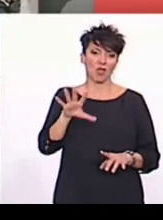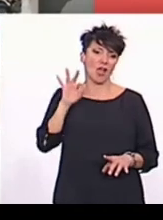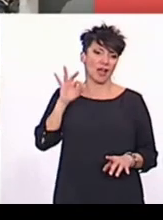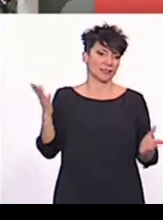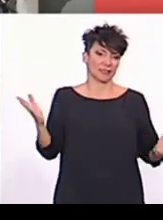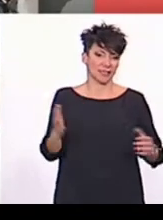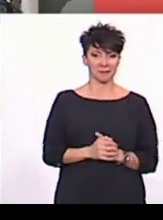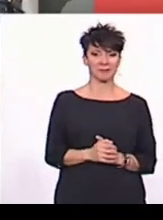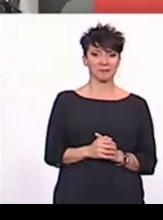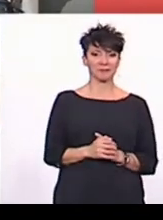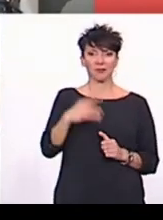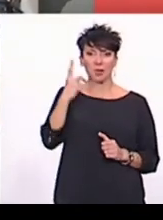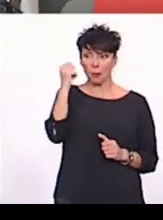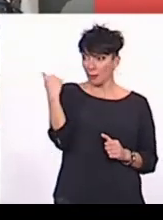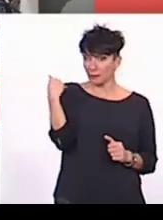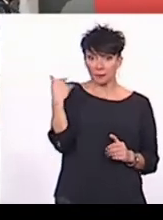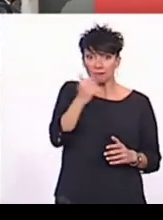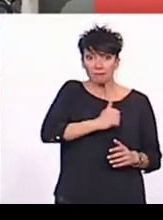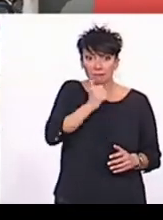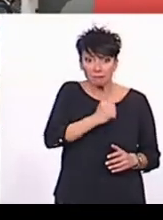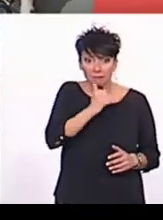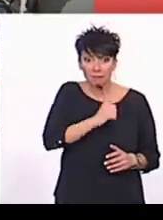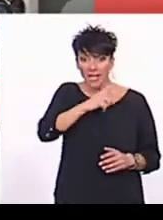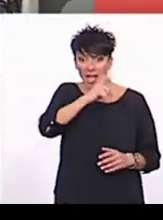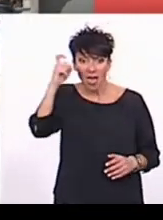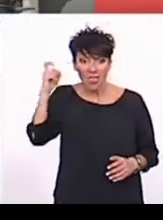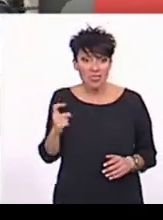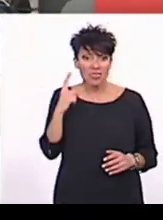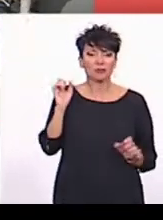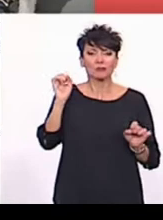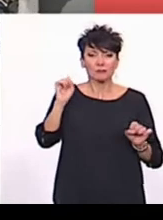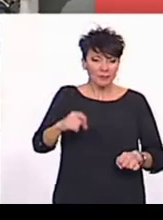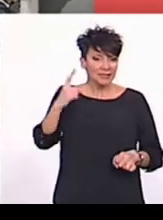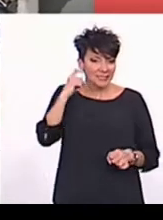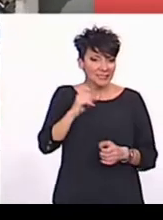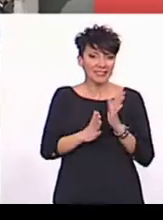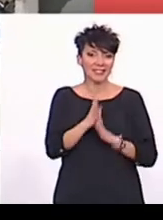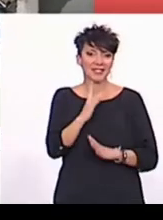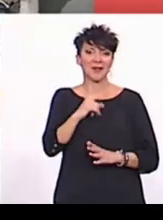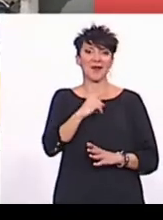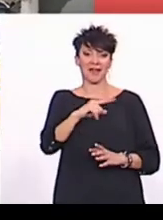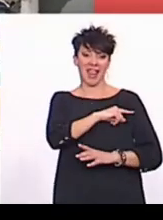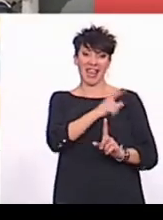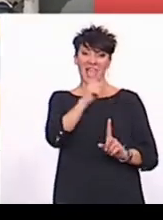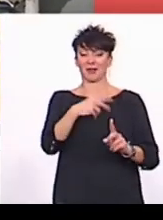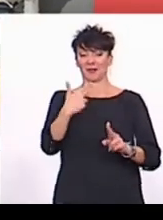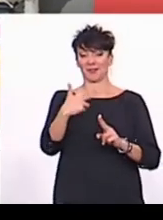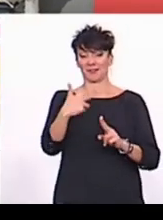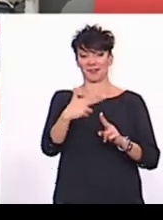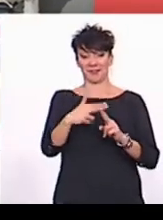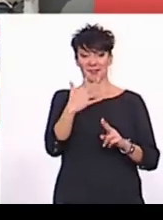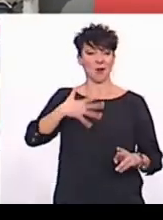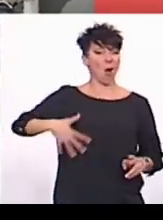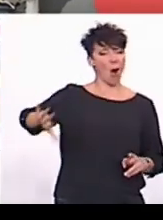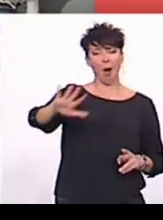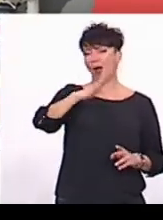μου, εντάξει. Ο πατέρας. Τι σας είπε. Μου λέει κουράει ο γόρι μου, λέει ξέρω, είναι δύσκολα τα πράγματα, εντάξει. Σας καμαρώνει σαν γιατρό, αλλά και στην πρώτη γραμμή σε σημείο. Εντάξει, εντάξει.